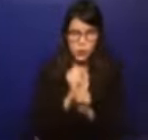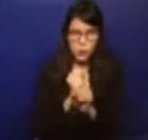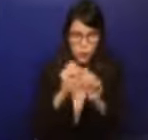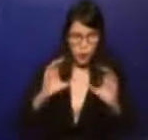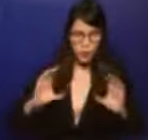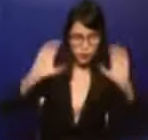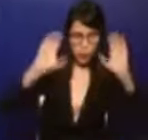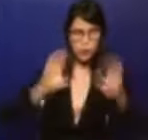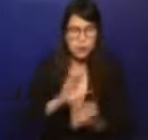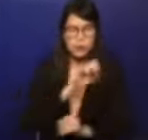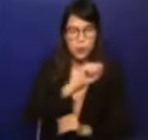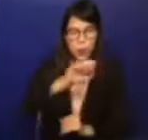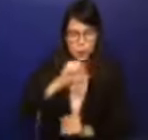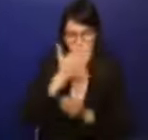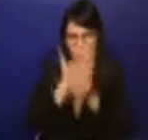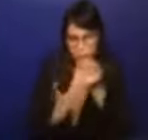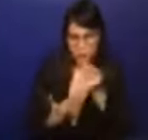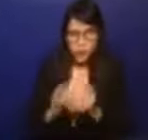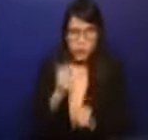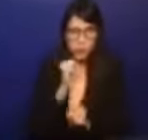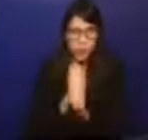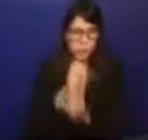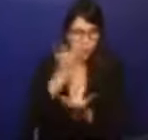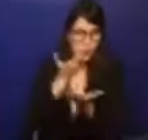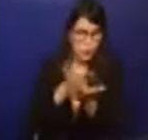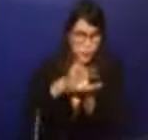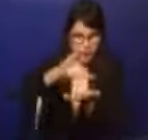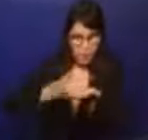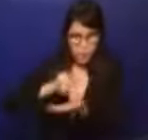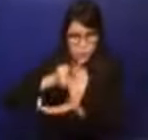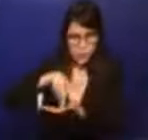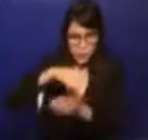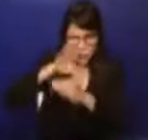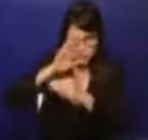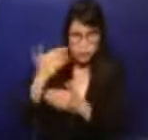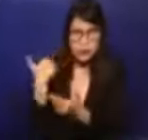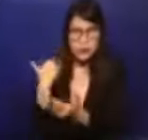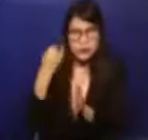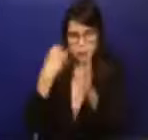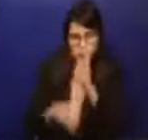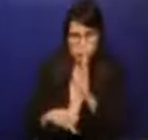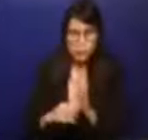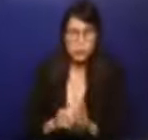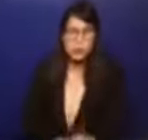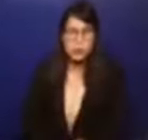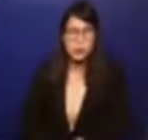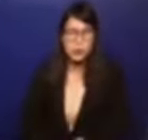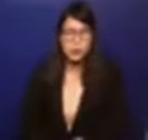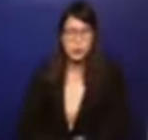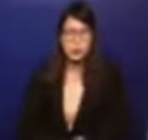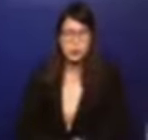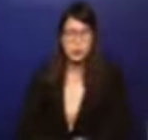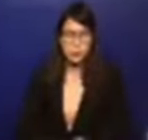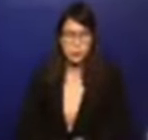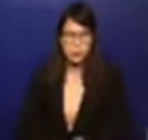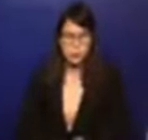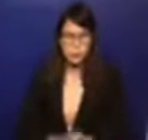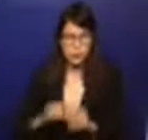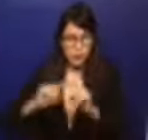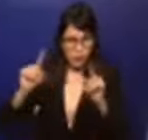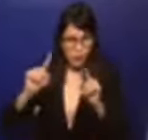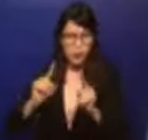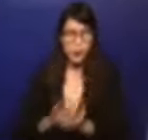ภารับประโยชน์อื่นใดเกิน 3,000 บาทถือว่าผิดทุกกรณีย ยกเว้นค่ะมียกเว้นอยู่2ข้อถ้